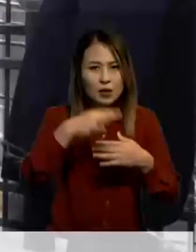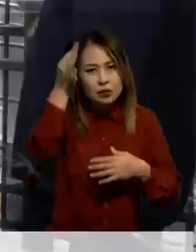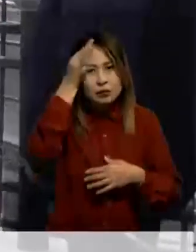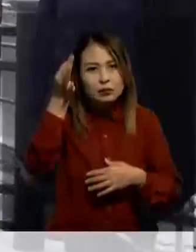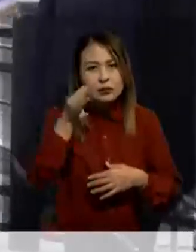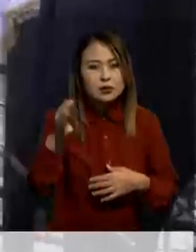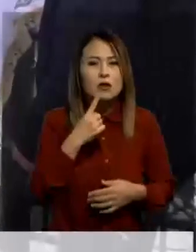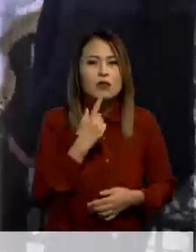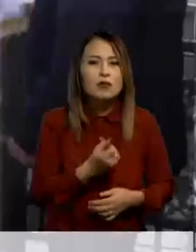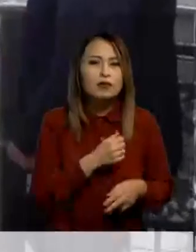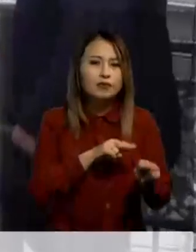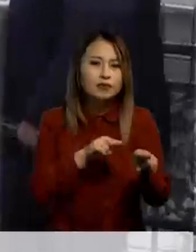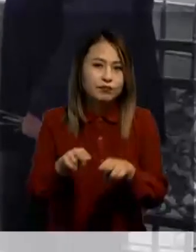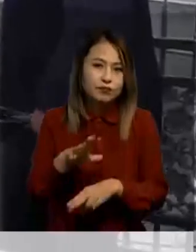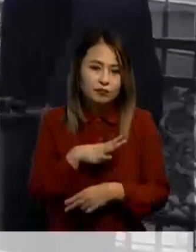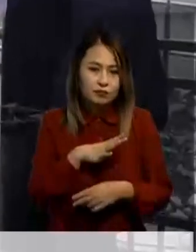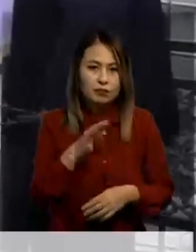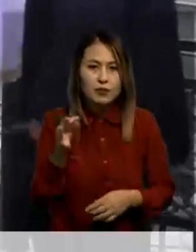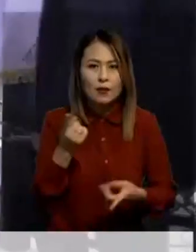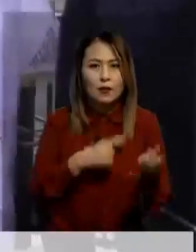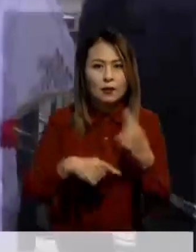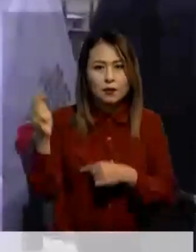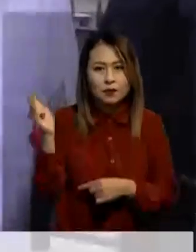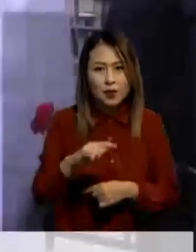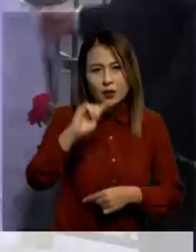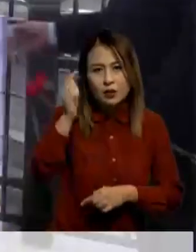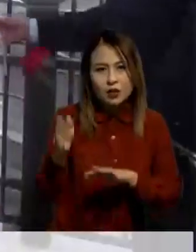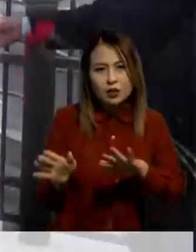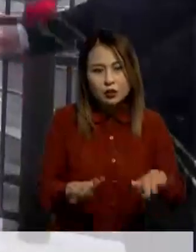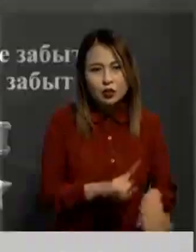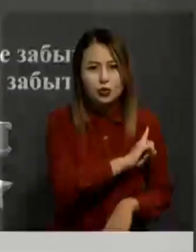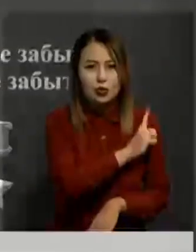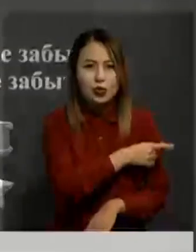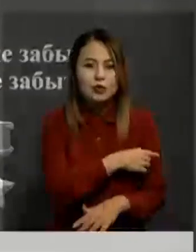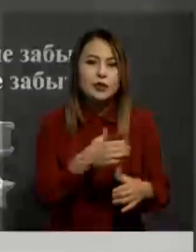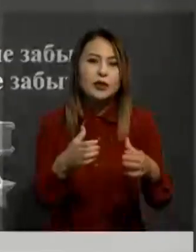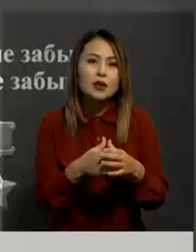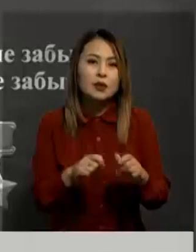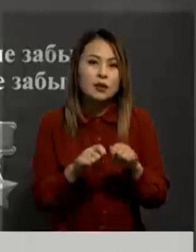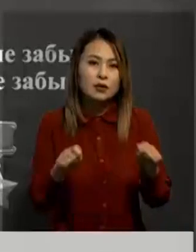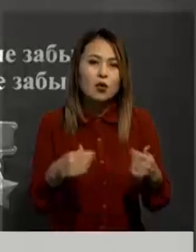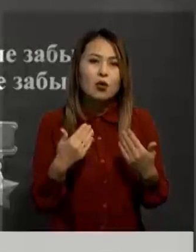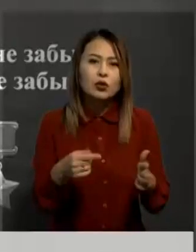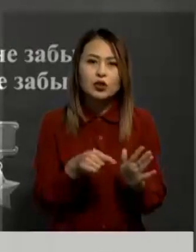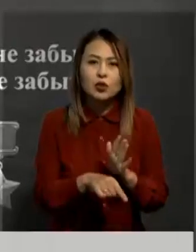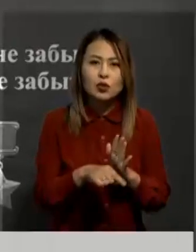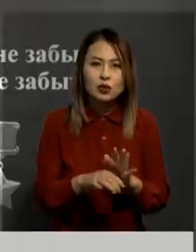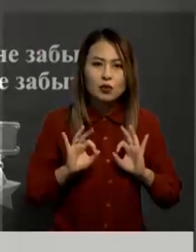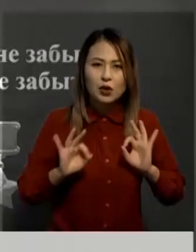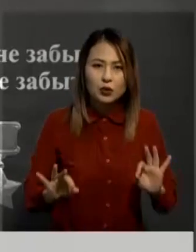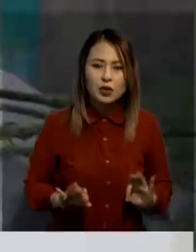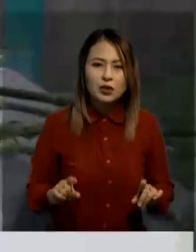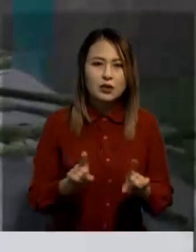неміс солдатын жер жастандырған. Елге аман-есен оралған ол соғыстан кейінгі жылдары күштік құрылымдарда еңбек етті. Оның ішінде